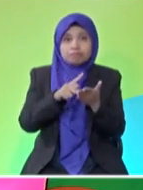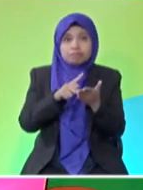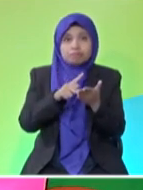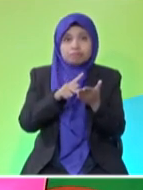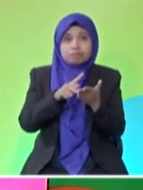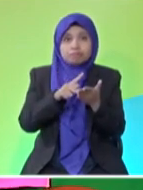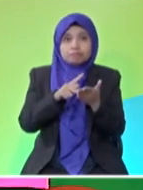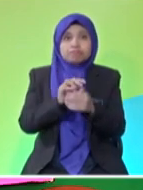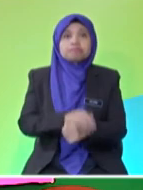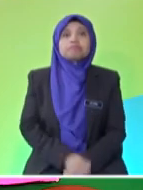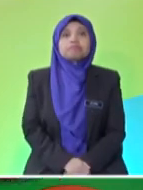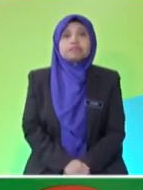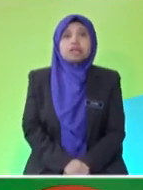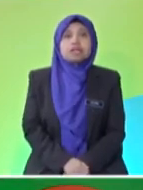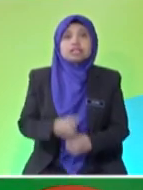Oke